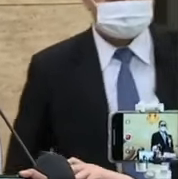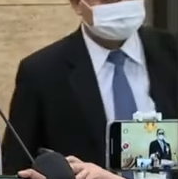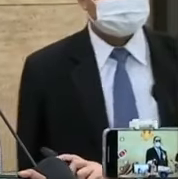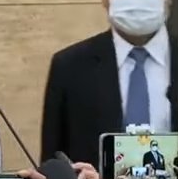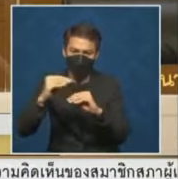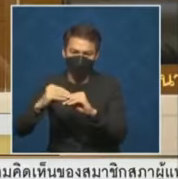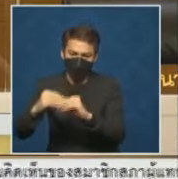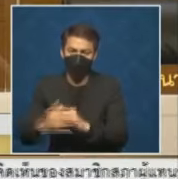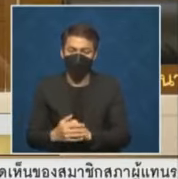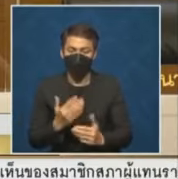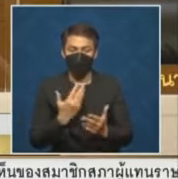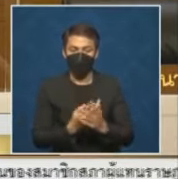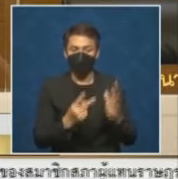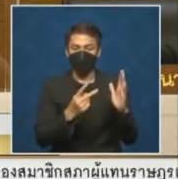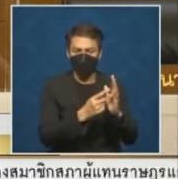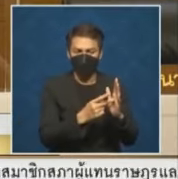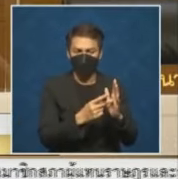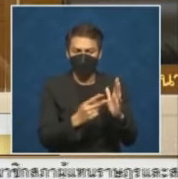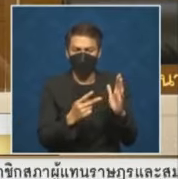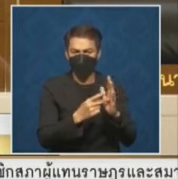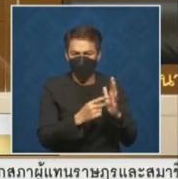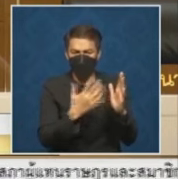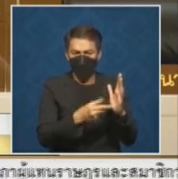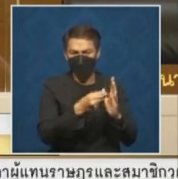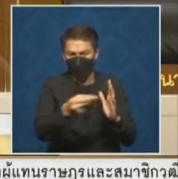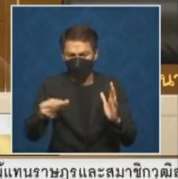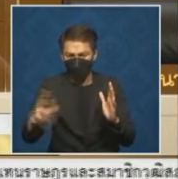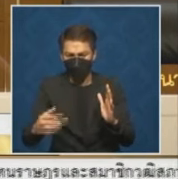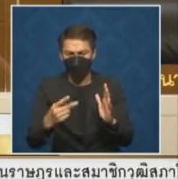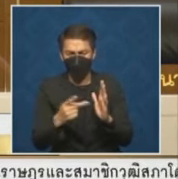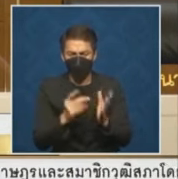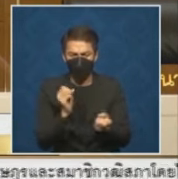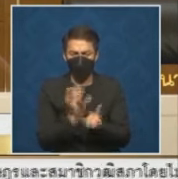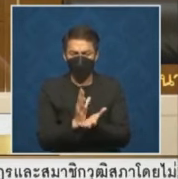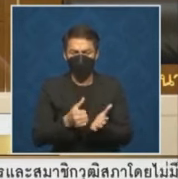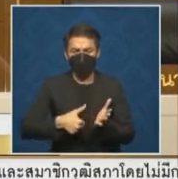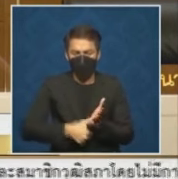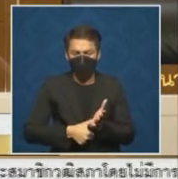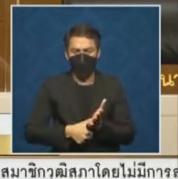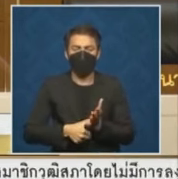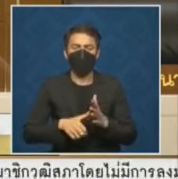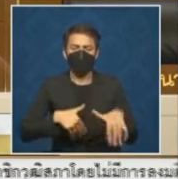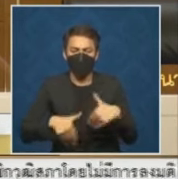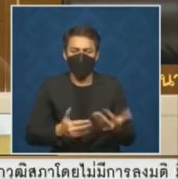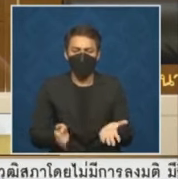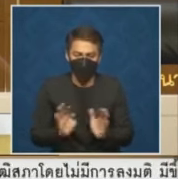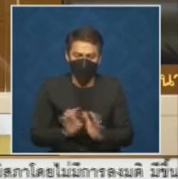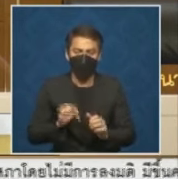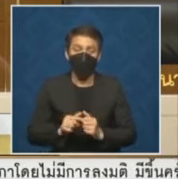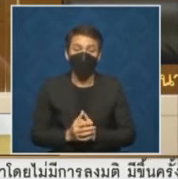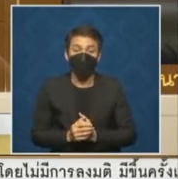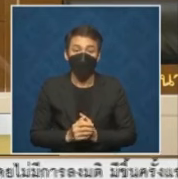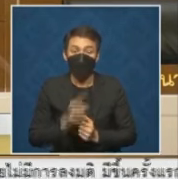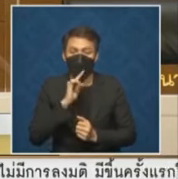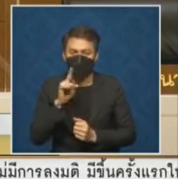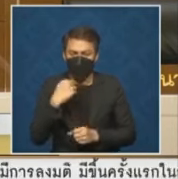กเนี่ยค่อนข้างจะนิ่งภาพในสภาฮะนี่เห็นไห ม ครั้งนี้มันจะมีไอ้นี่ด้วยไงแบบนี้น